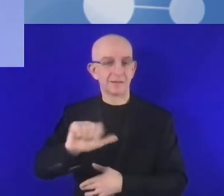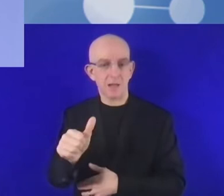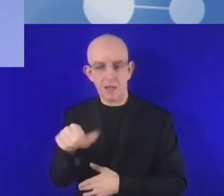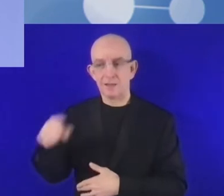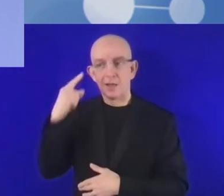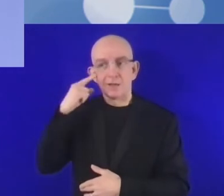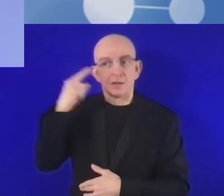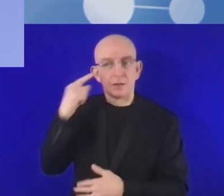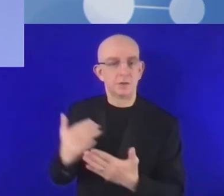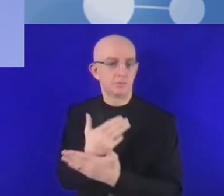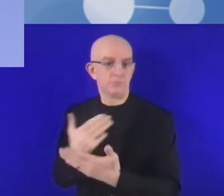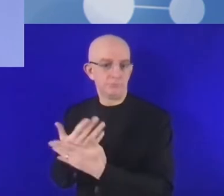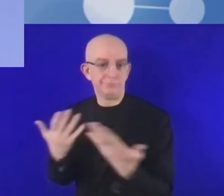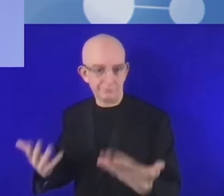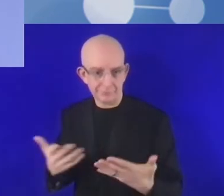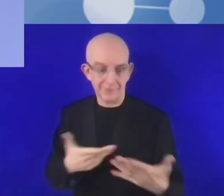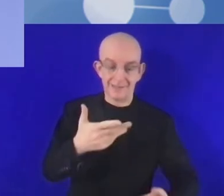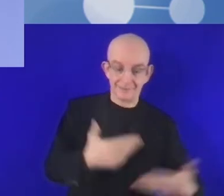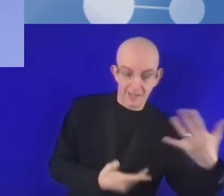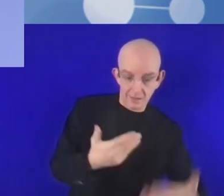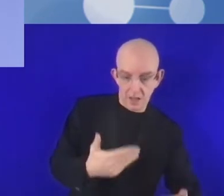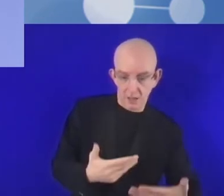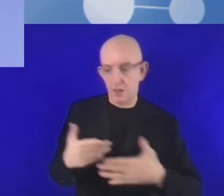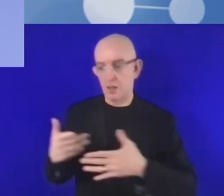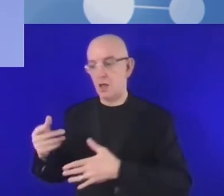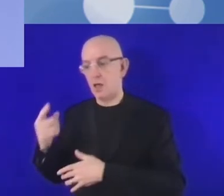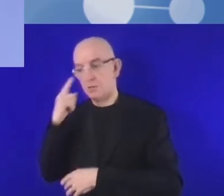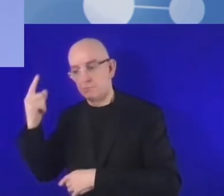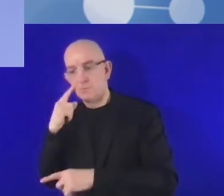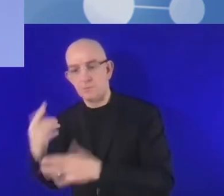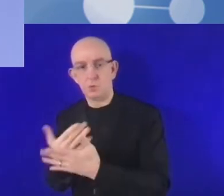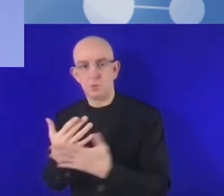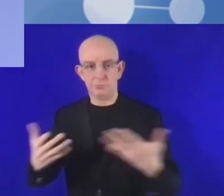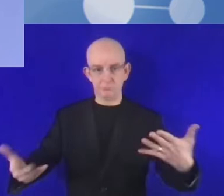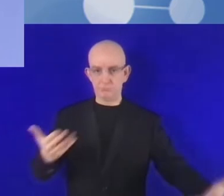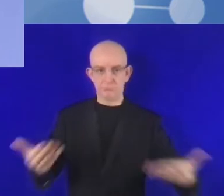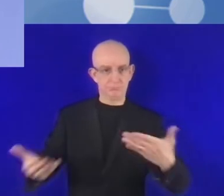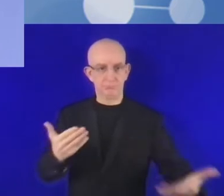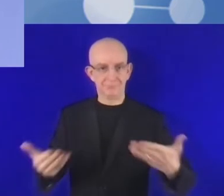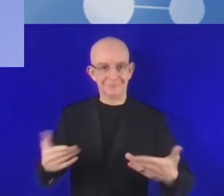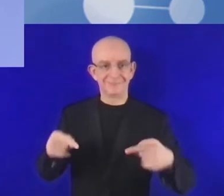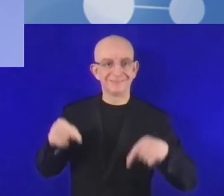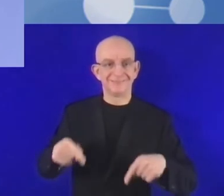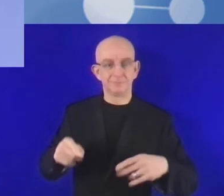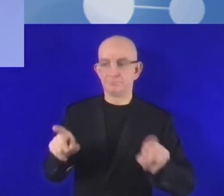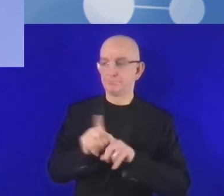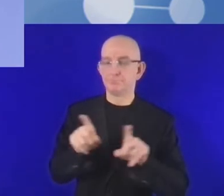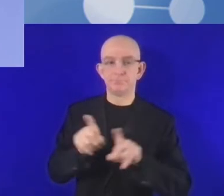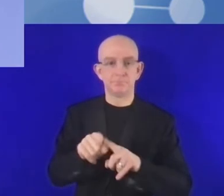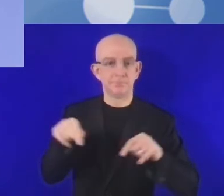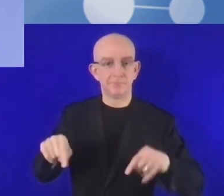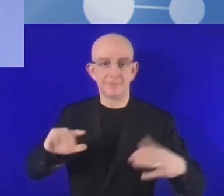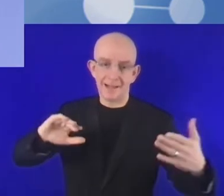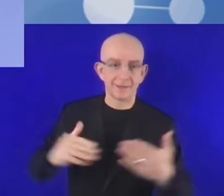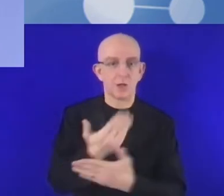创新是数据的创新。我们应该知道这个数据，这是一个像今天的石油